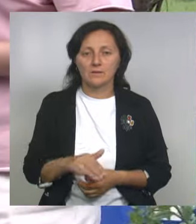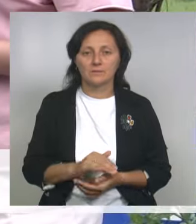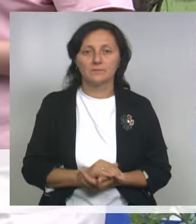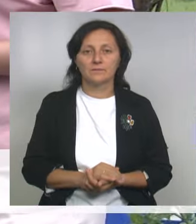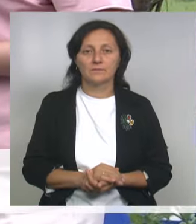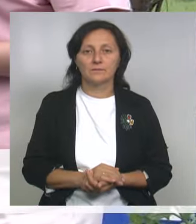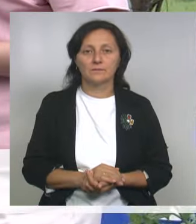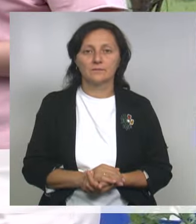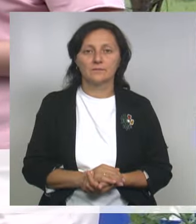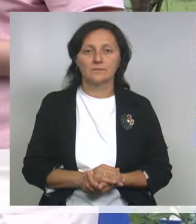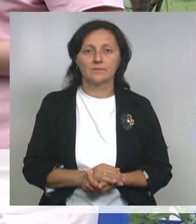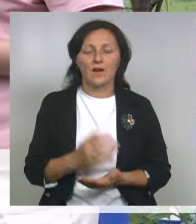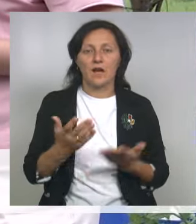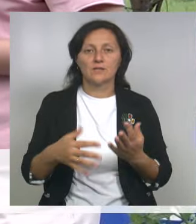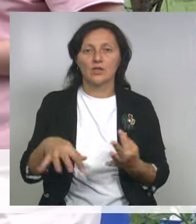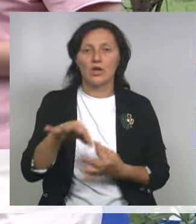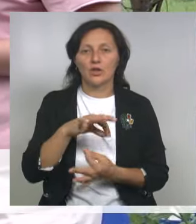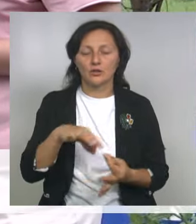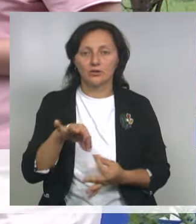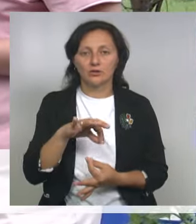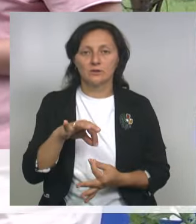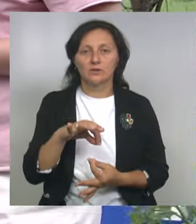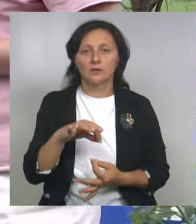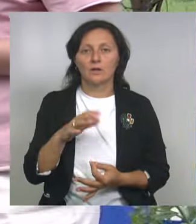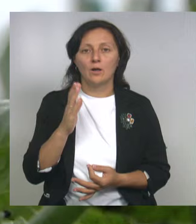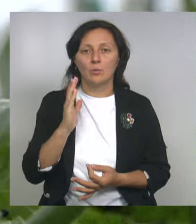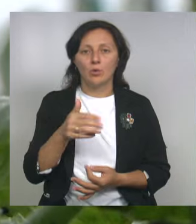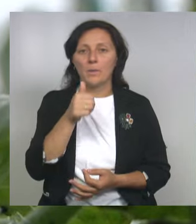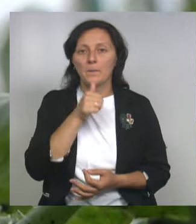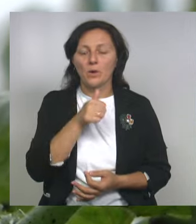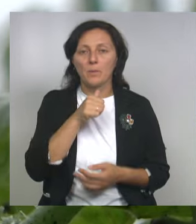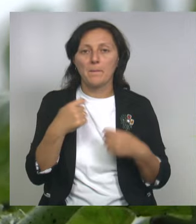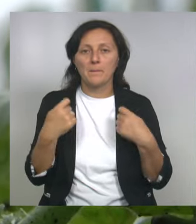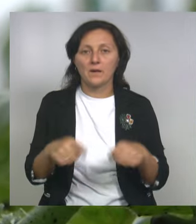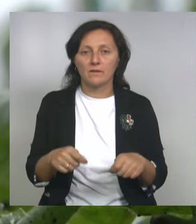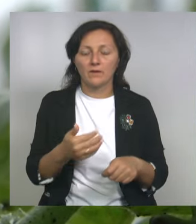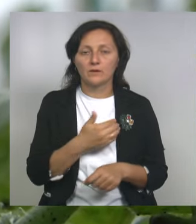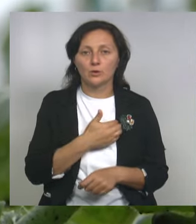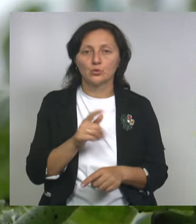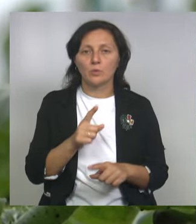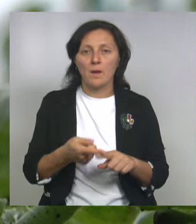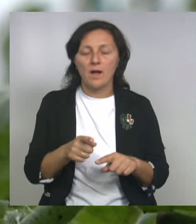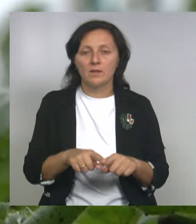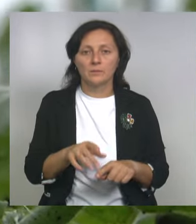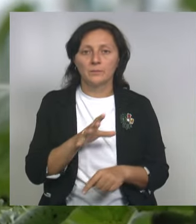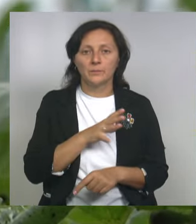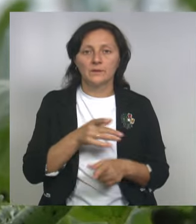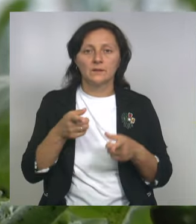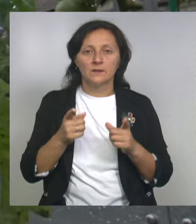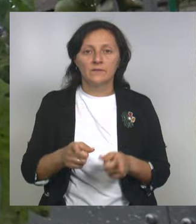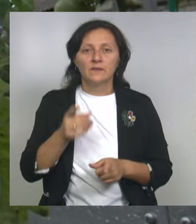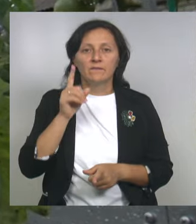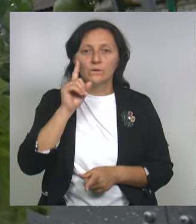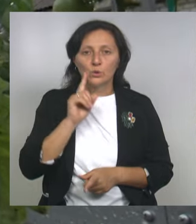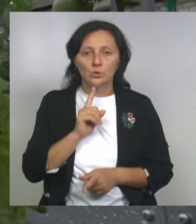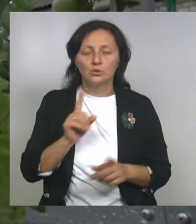И излишки для начала, излишки будем пробовать продавать. Хочется, чтобы это было действительно вкусно, то есть